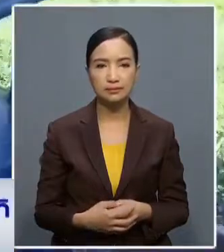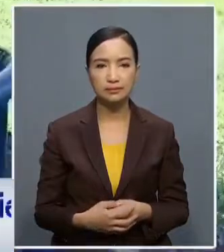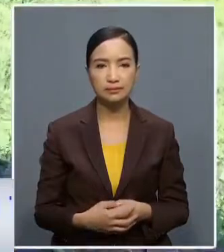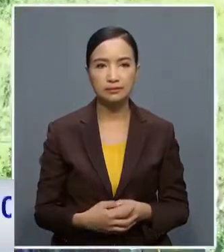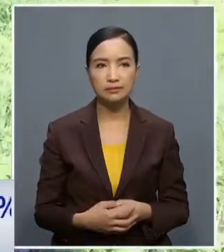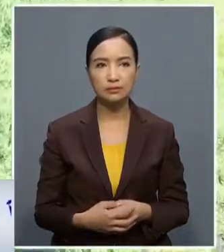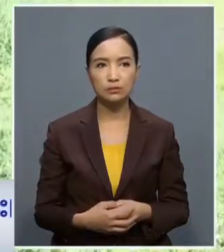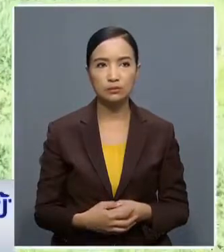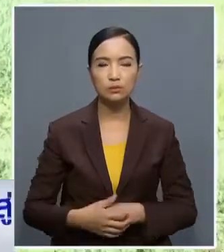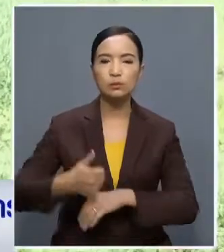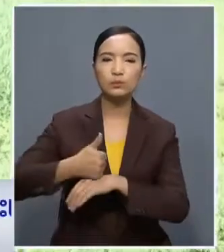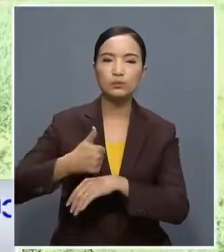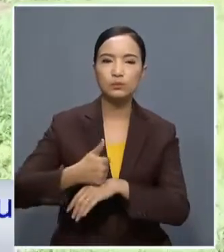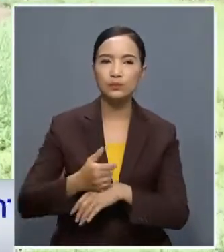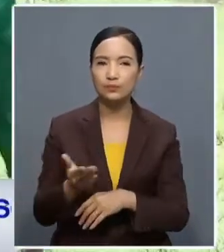้ผู้ใหญ่